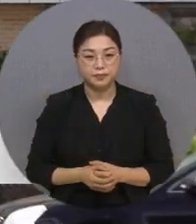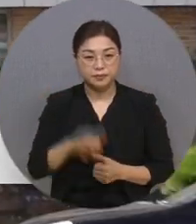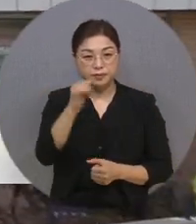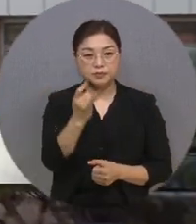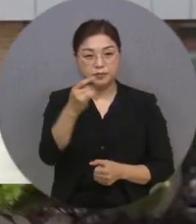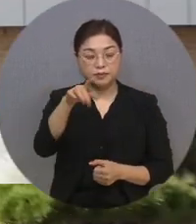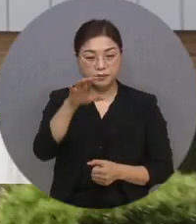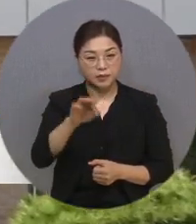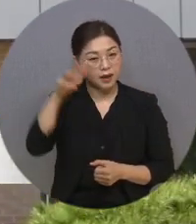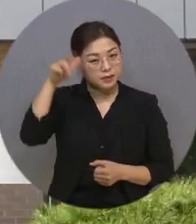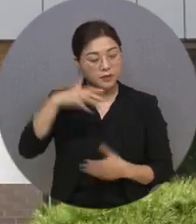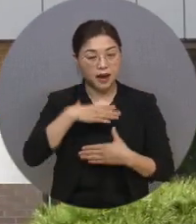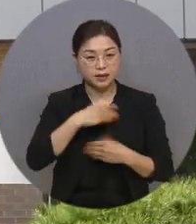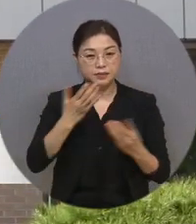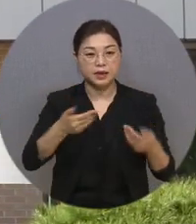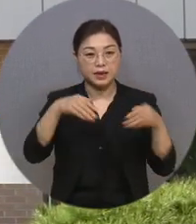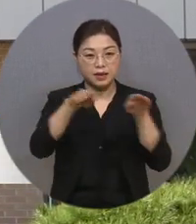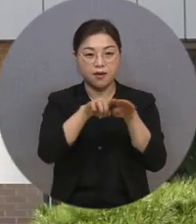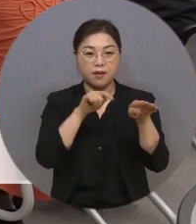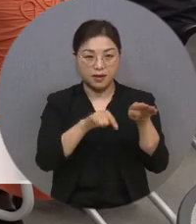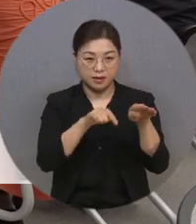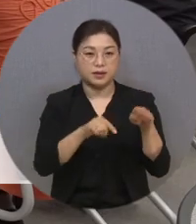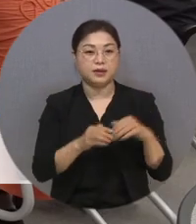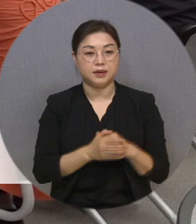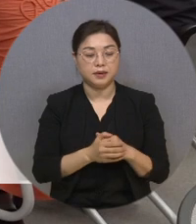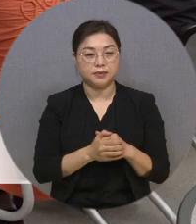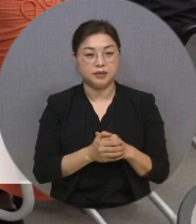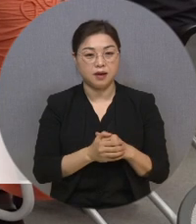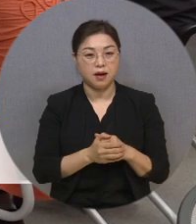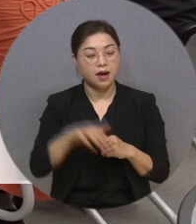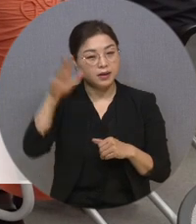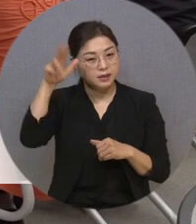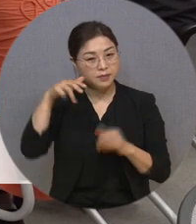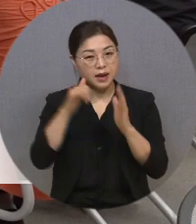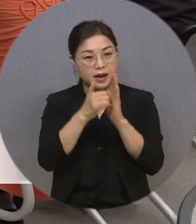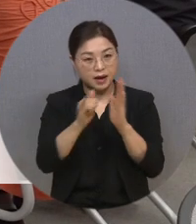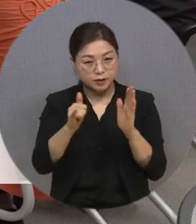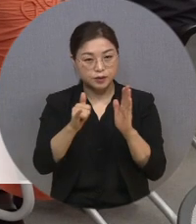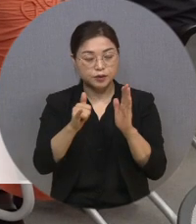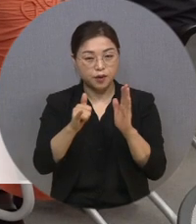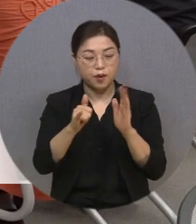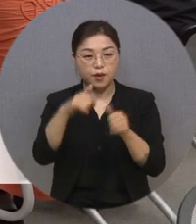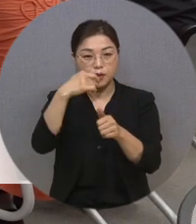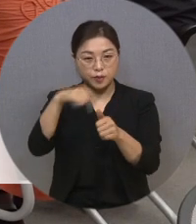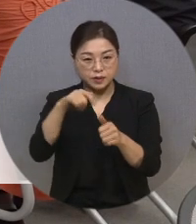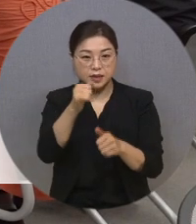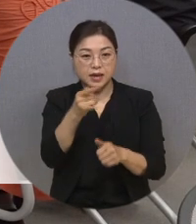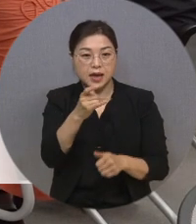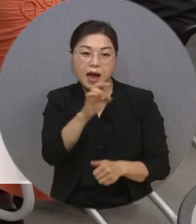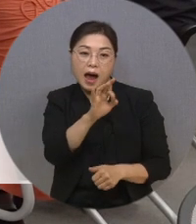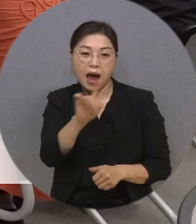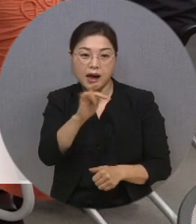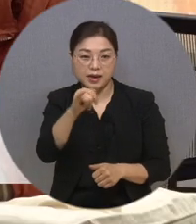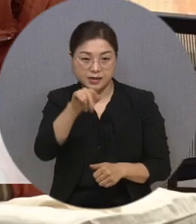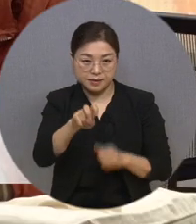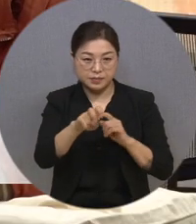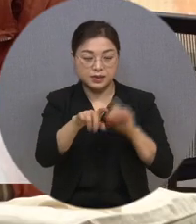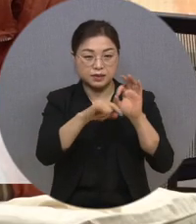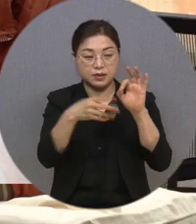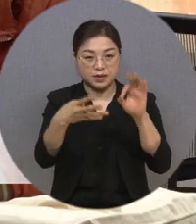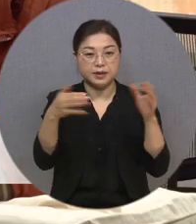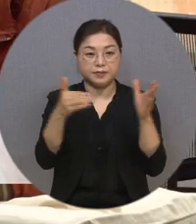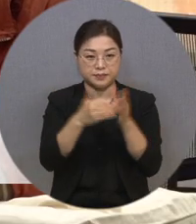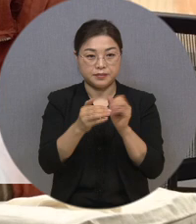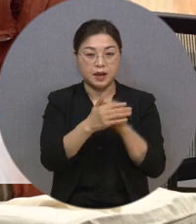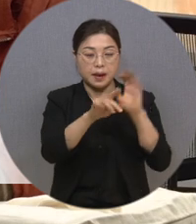횡성군 치매안심센터에서 진행하는 치매가족교실 헤아림 프로그램이 지난 4일 마무리됐습니다. 지난